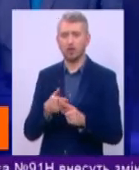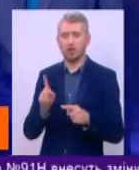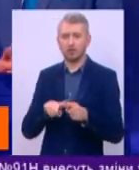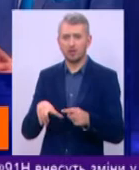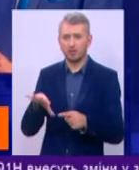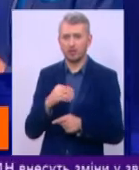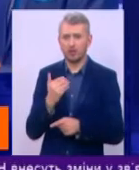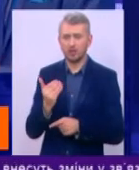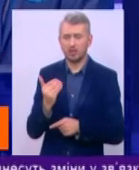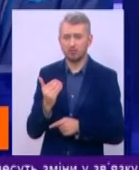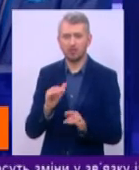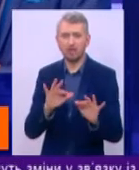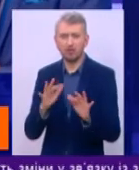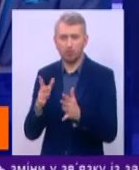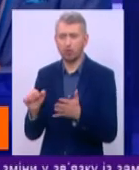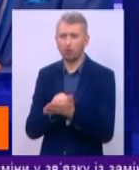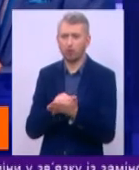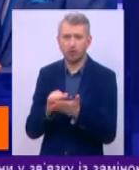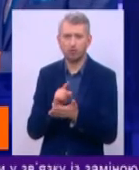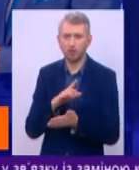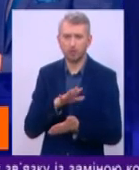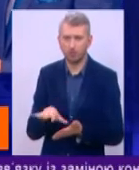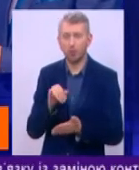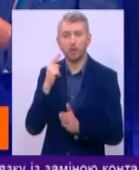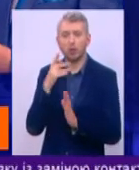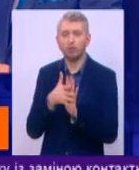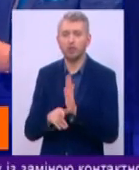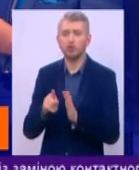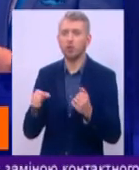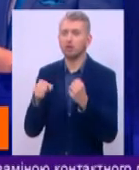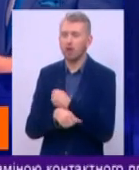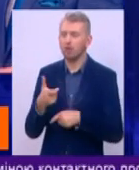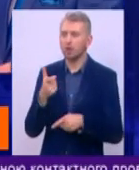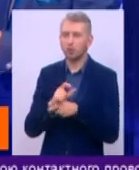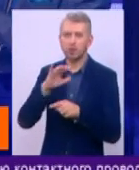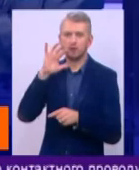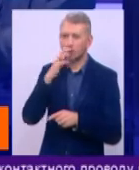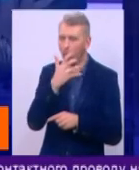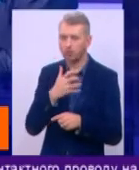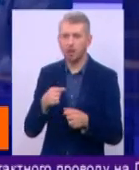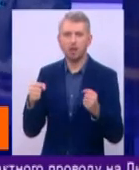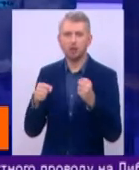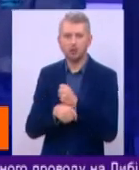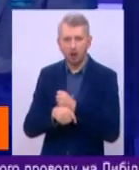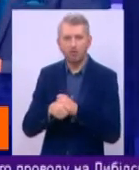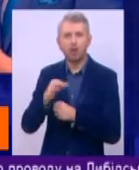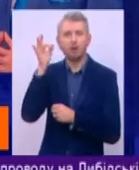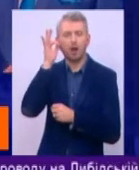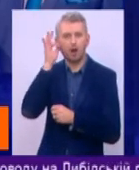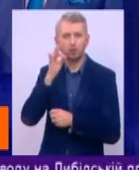всієї історії з документами не було. І розуміє, що травма дуже серйозна, травма дає про себе